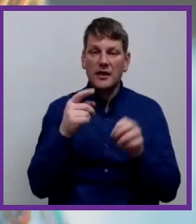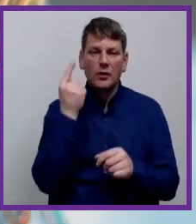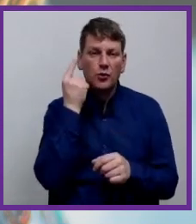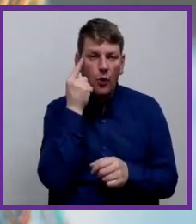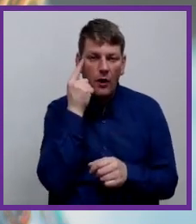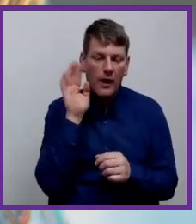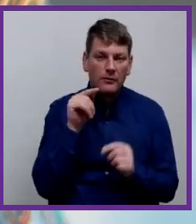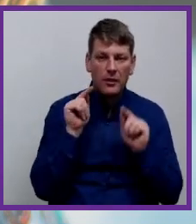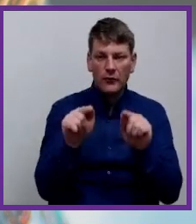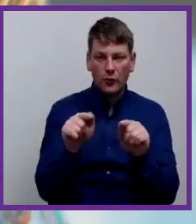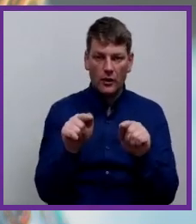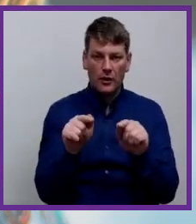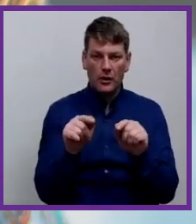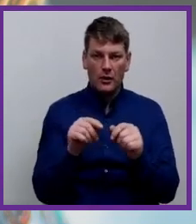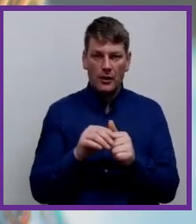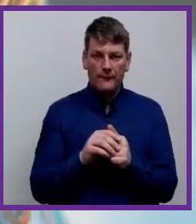to,